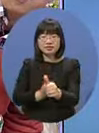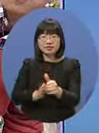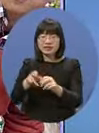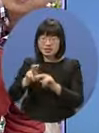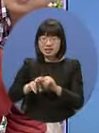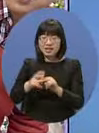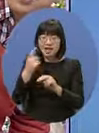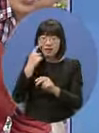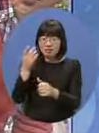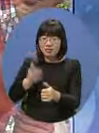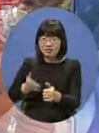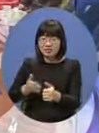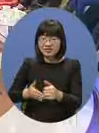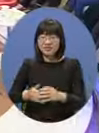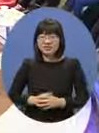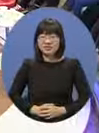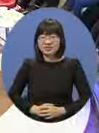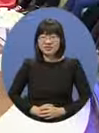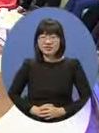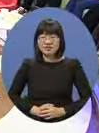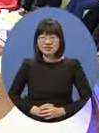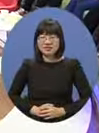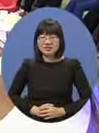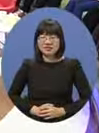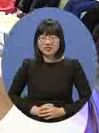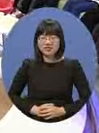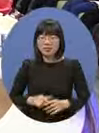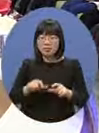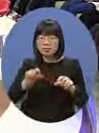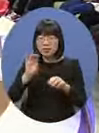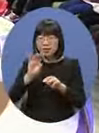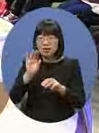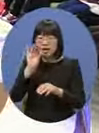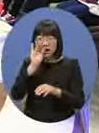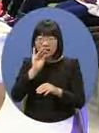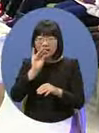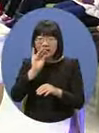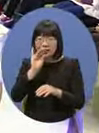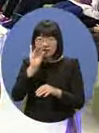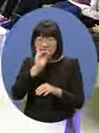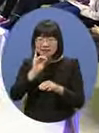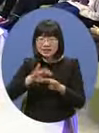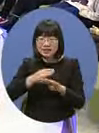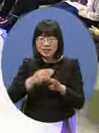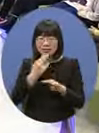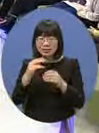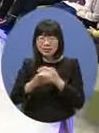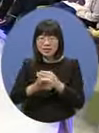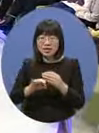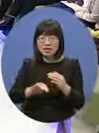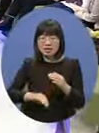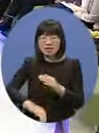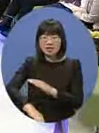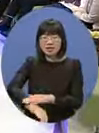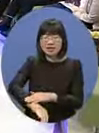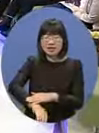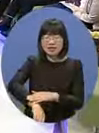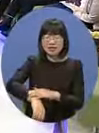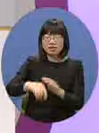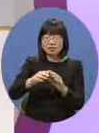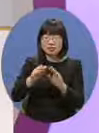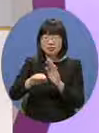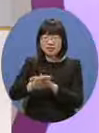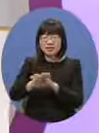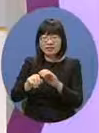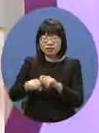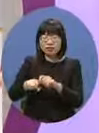아. 네. 그리고 네. 보통 스타킹이 없다면 그냥 맨손으로라도 네. 쭉 팔을 펴시면 힘이 들어가는 게 느껴질 거예요, 비트가. 네네네네.